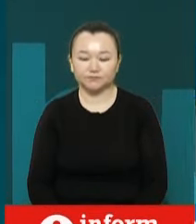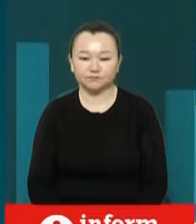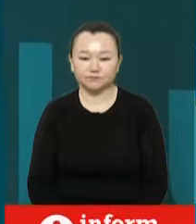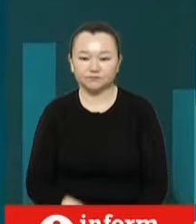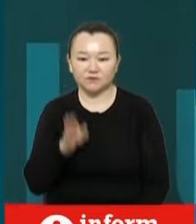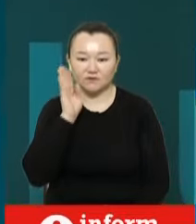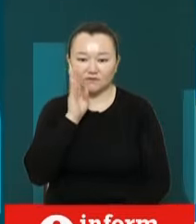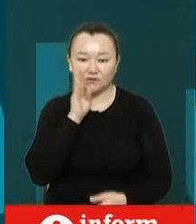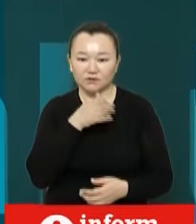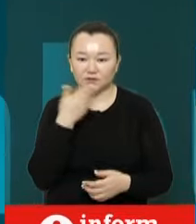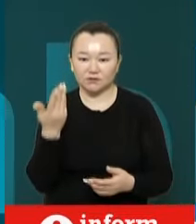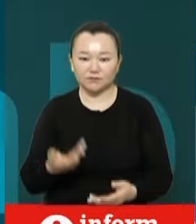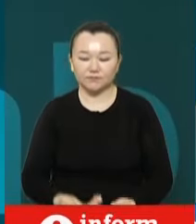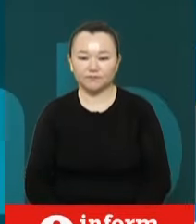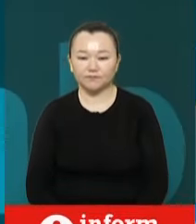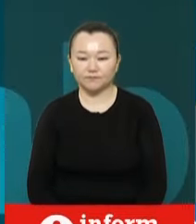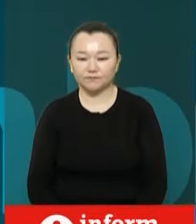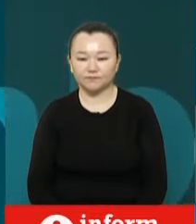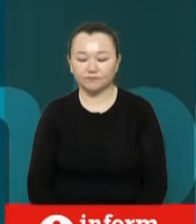Воды нет.